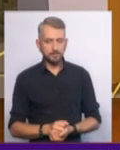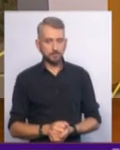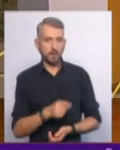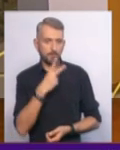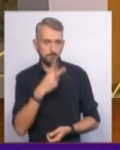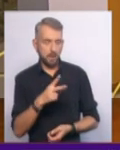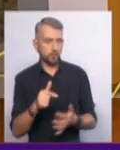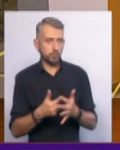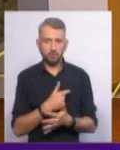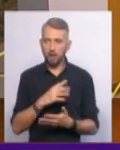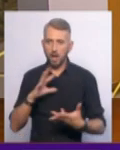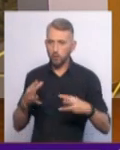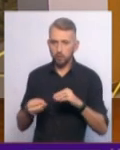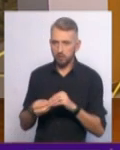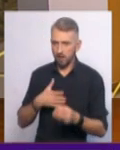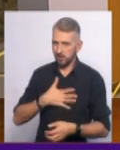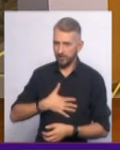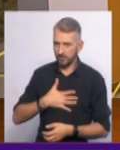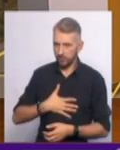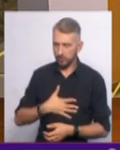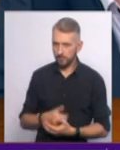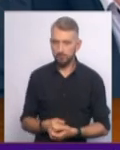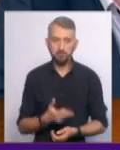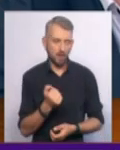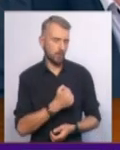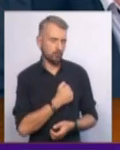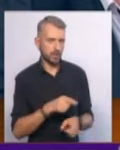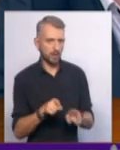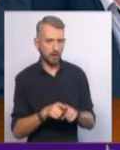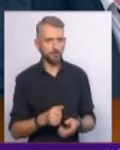бачите, знову такі... Результати невтішні, можна так сказати. На жаль, так.